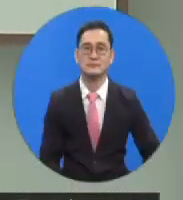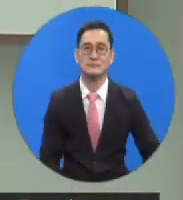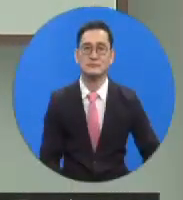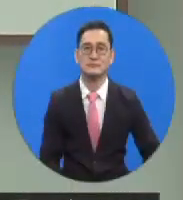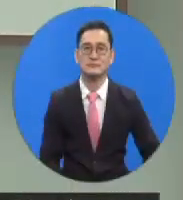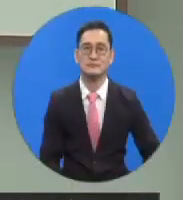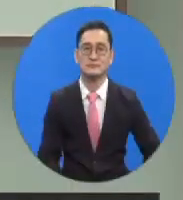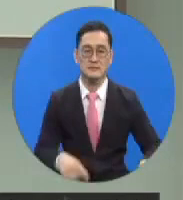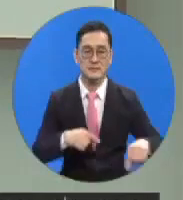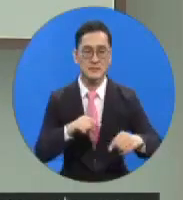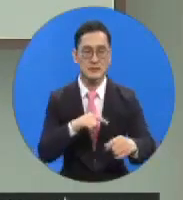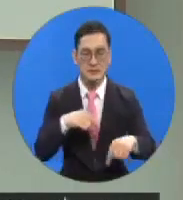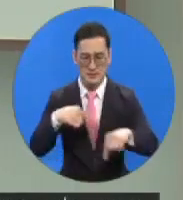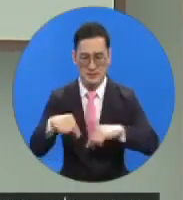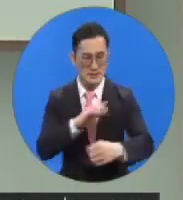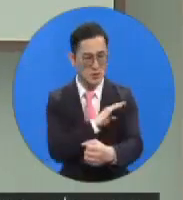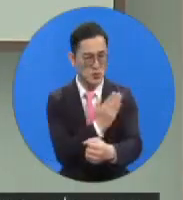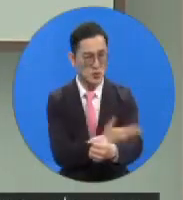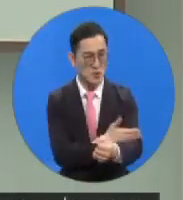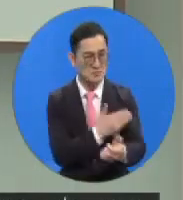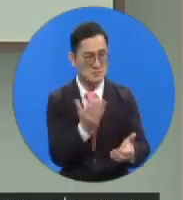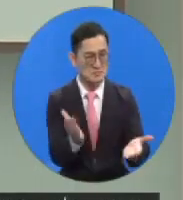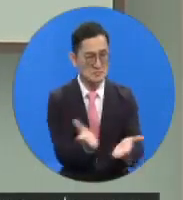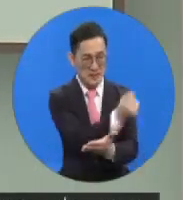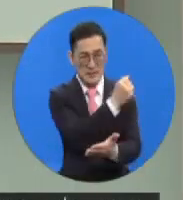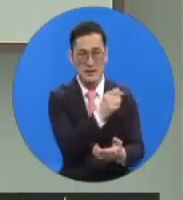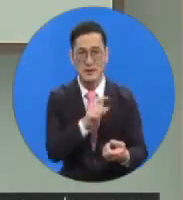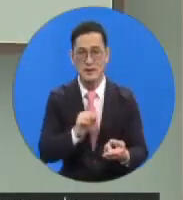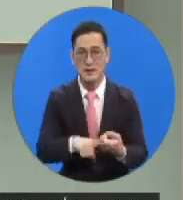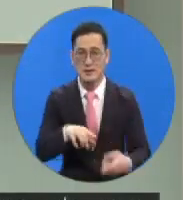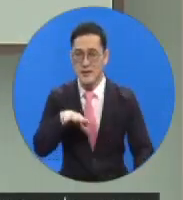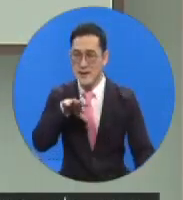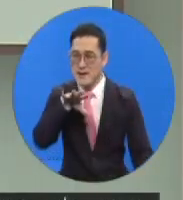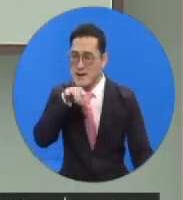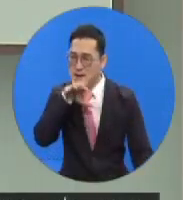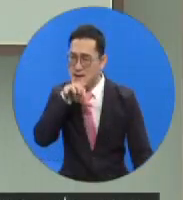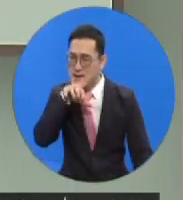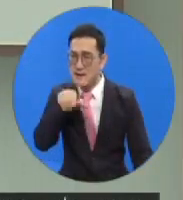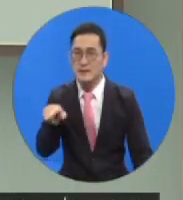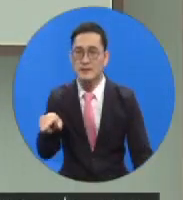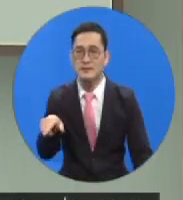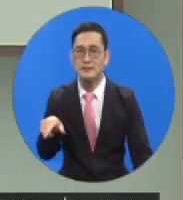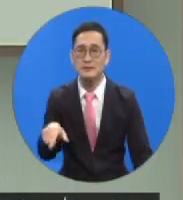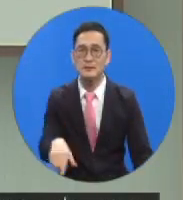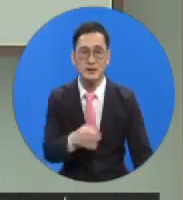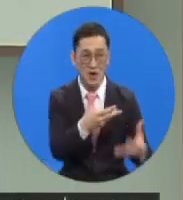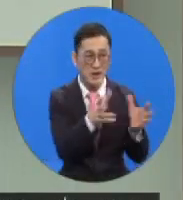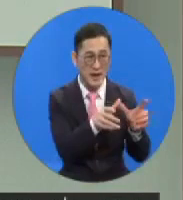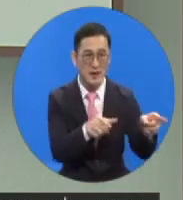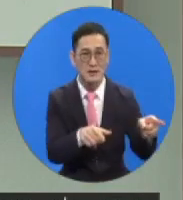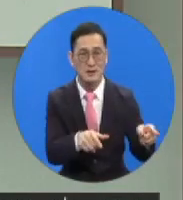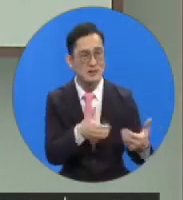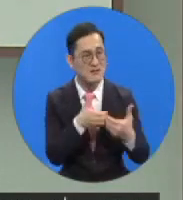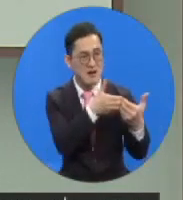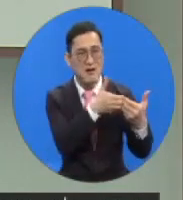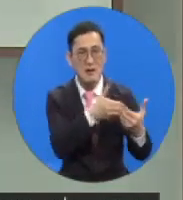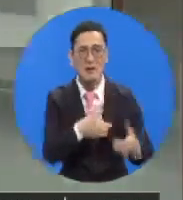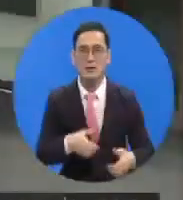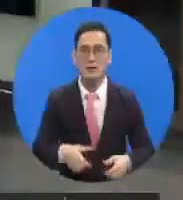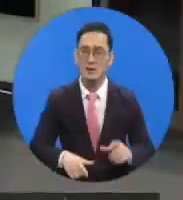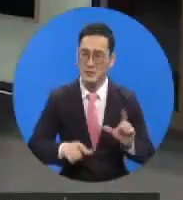지휘권 박탈 불만에 맹공을 퍼붓는 여권도 공격한 태도 등을 한겨레 신문은 이렇게 쓰고 있습니다.